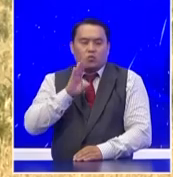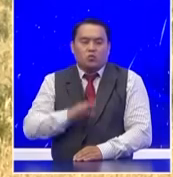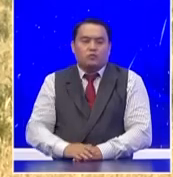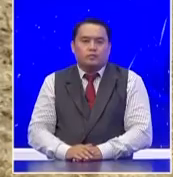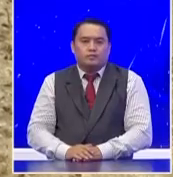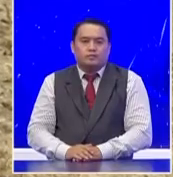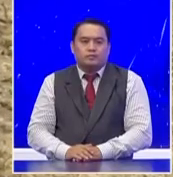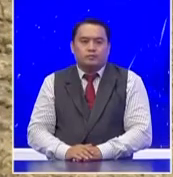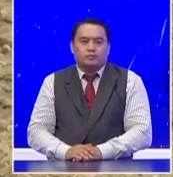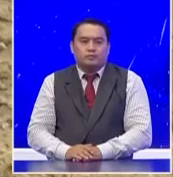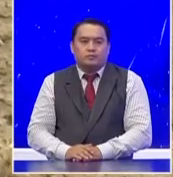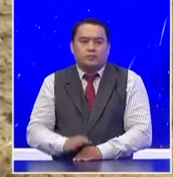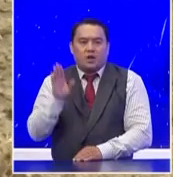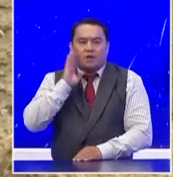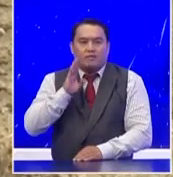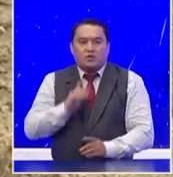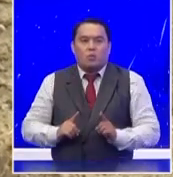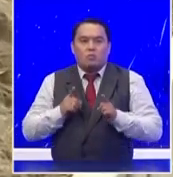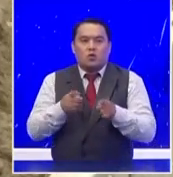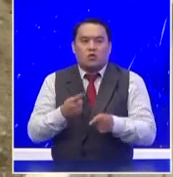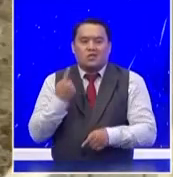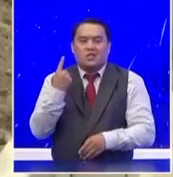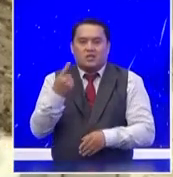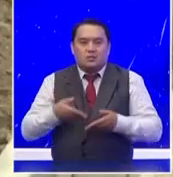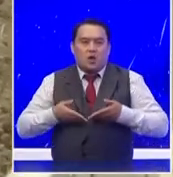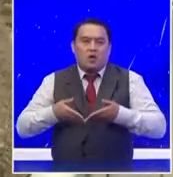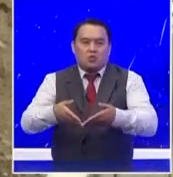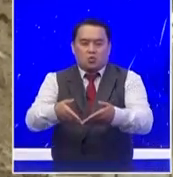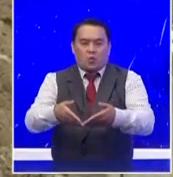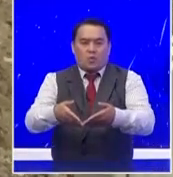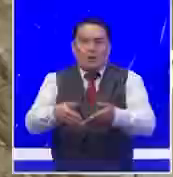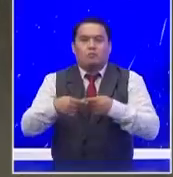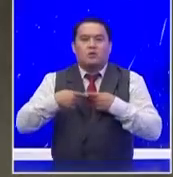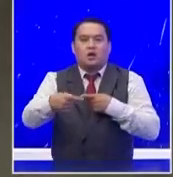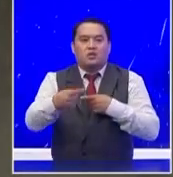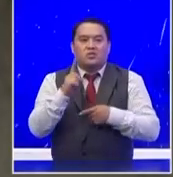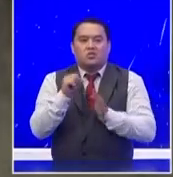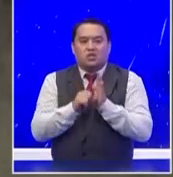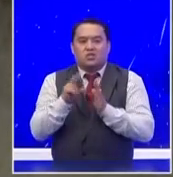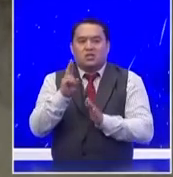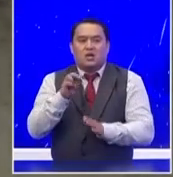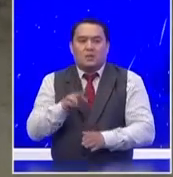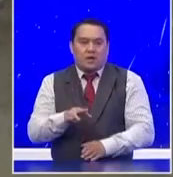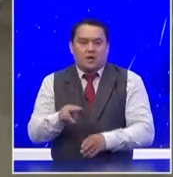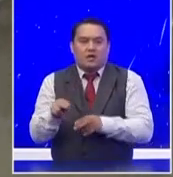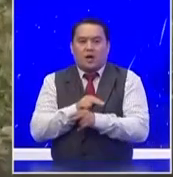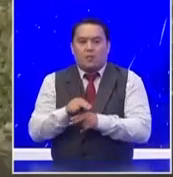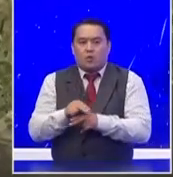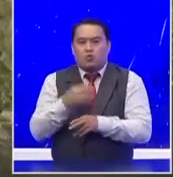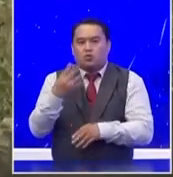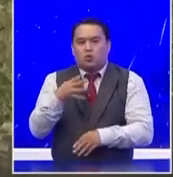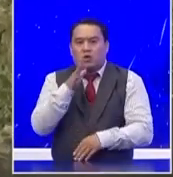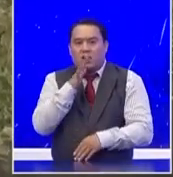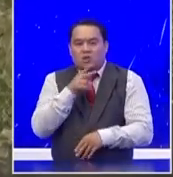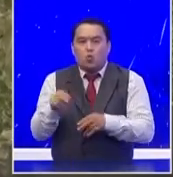воду. Поливная вода в село Аксу поступает по единственному оросительному каналу. Его протяженность 6 километров. Это первый капремонт объекта за 40 лет.